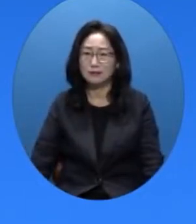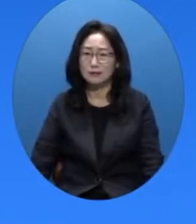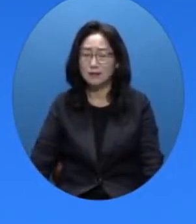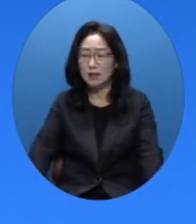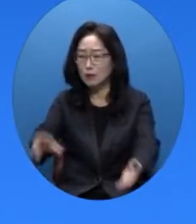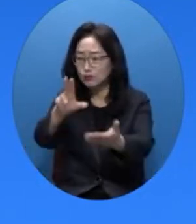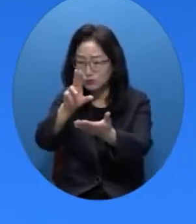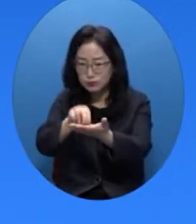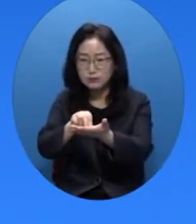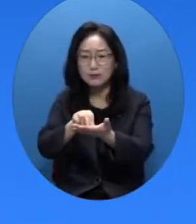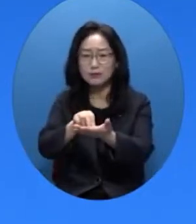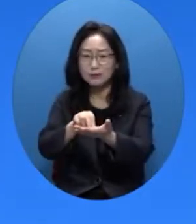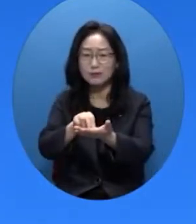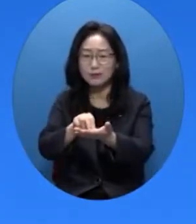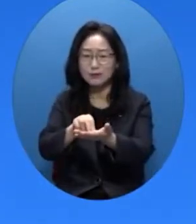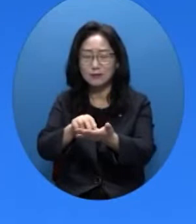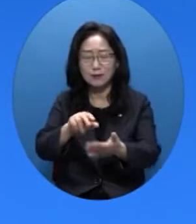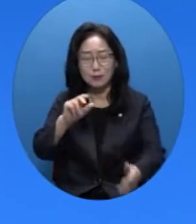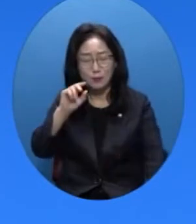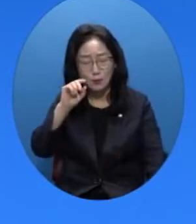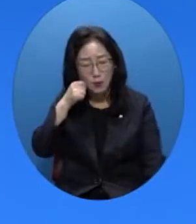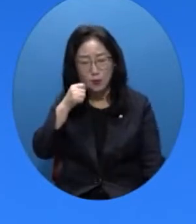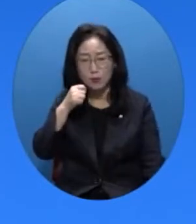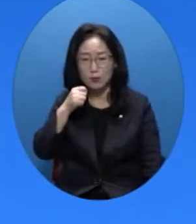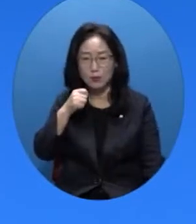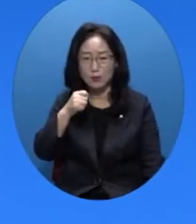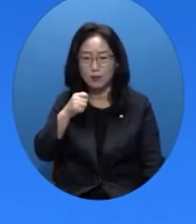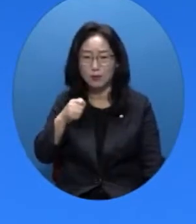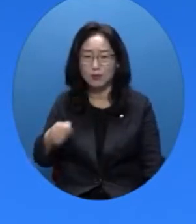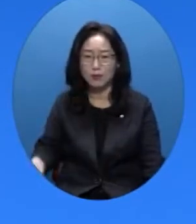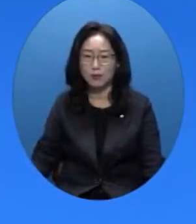문제와 우리가 생각하고 있는 것입니다